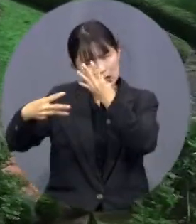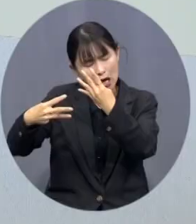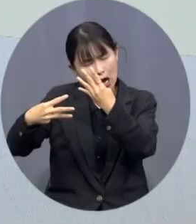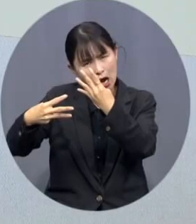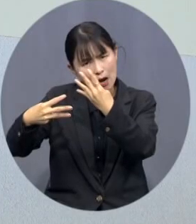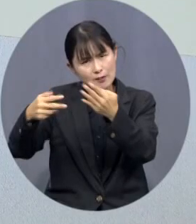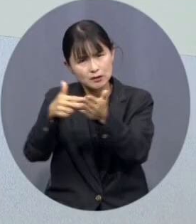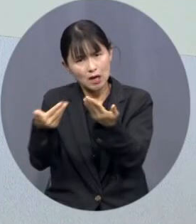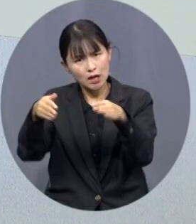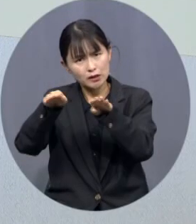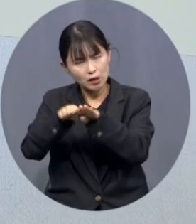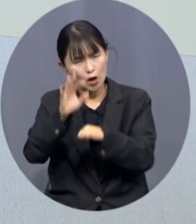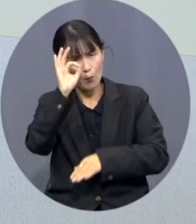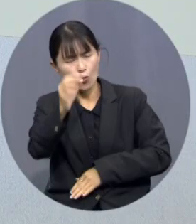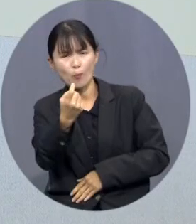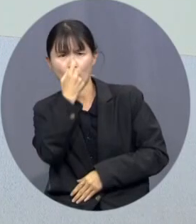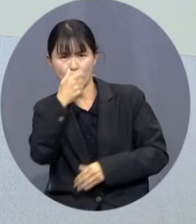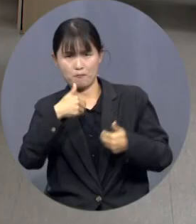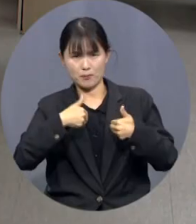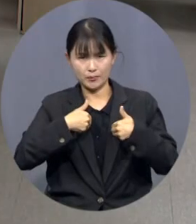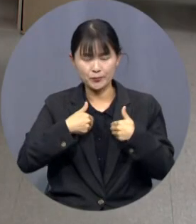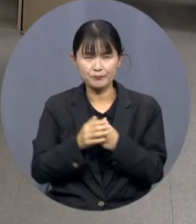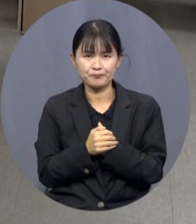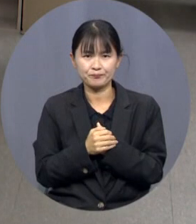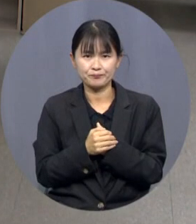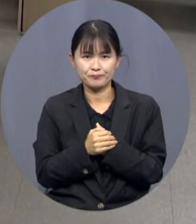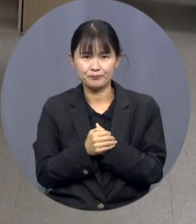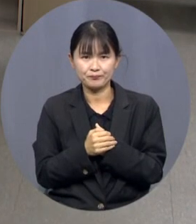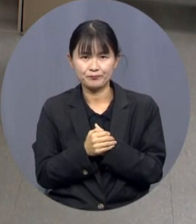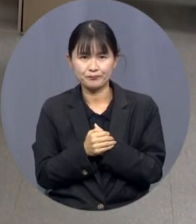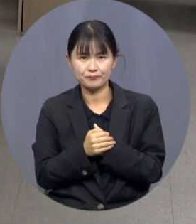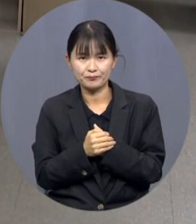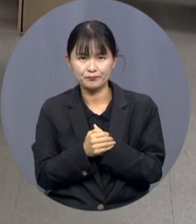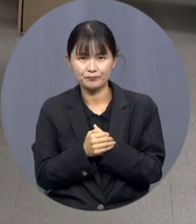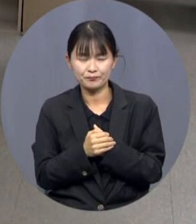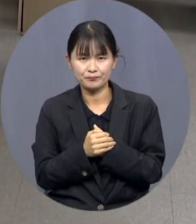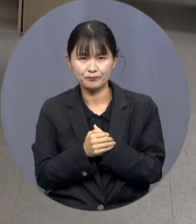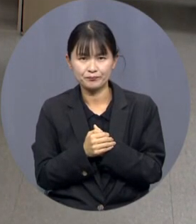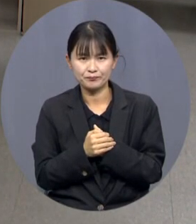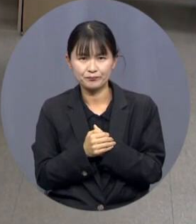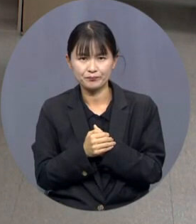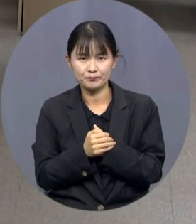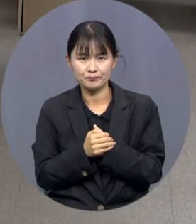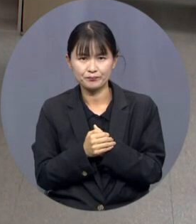평화재단에도 시사하는 바가 큽니다. MBC 뉴스 조인호입니다.